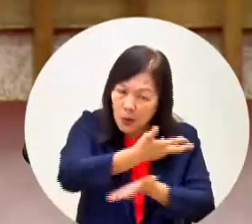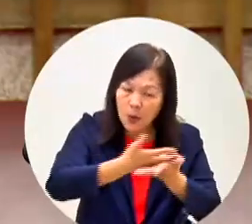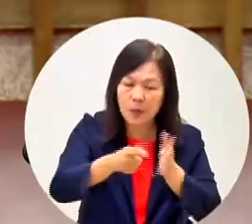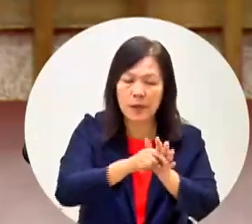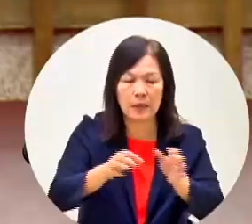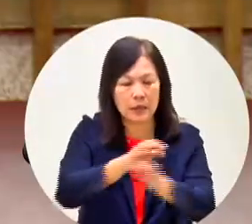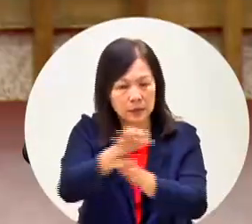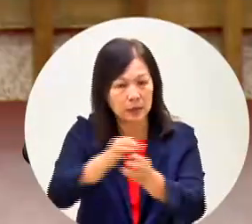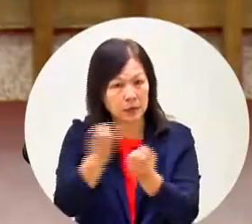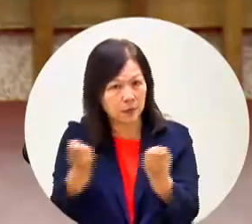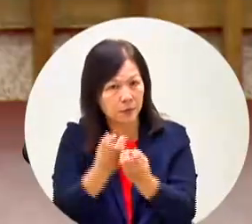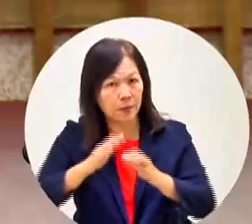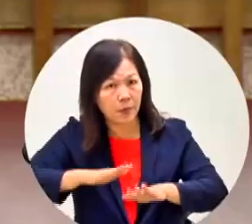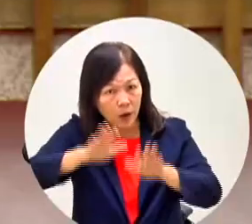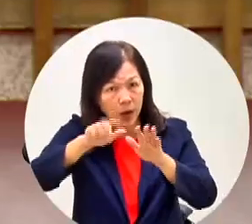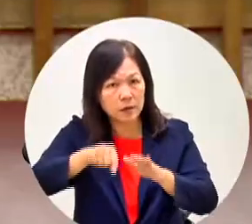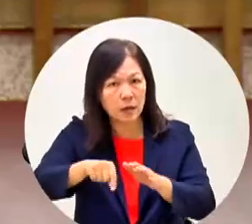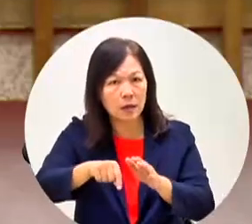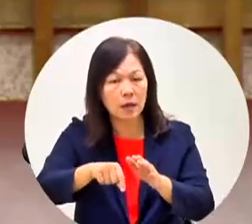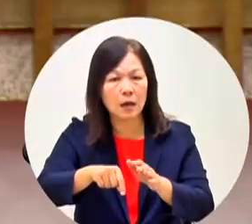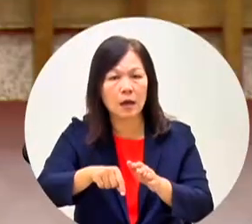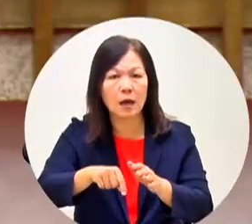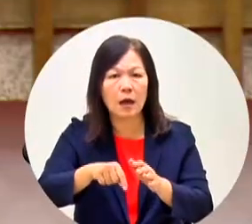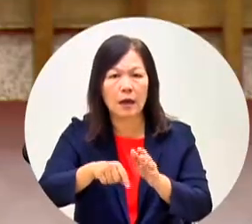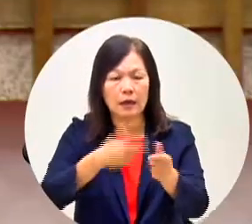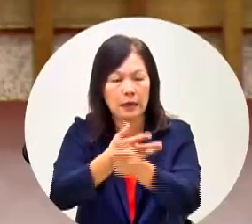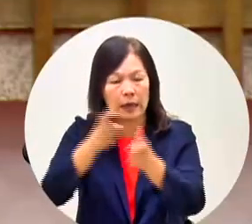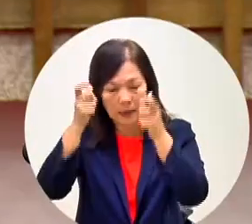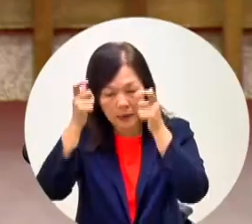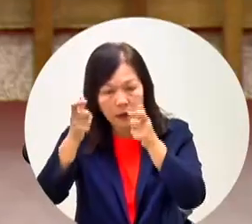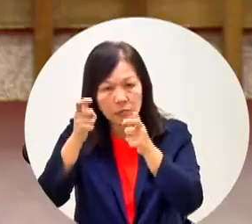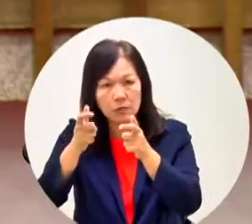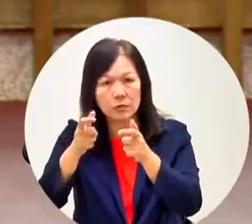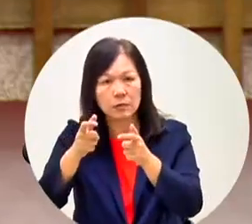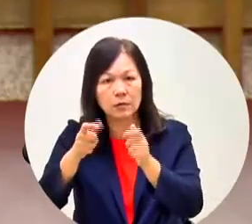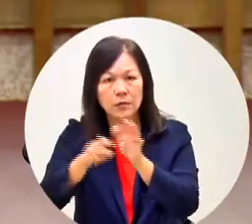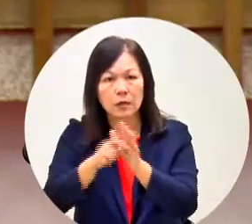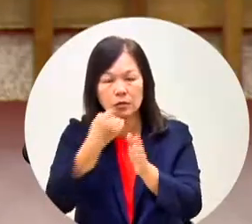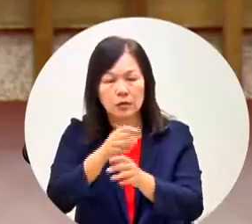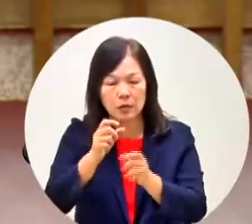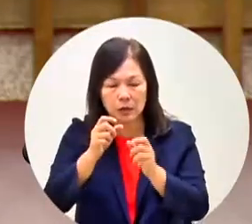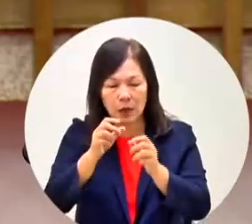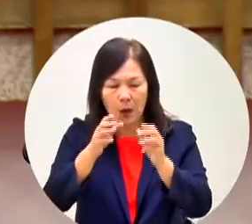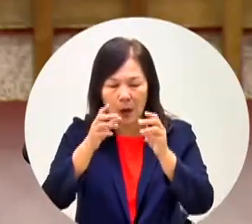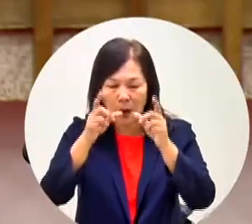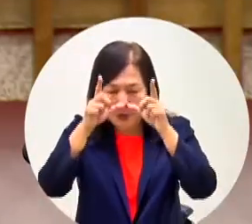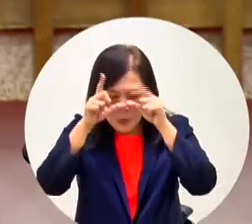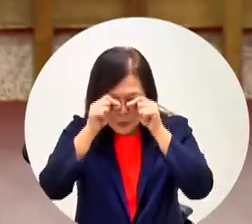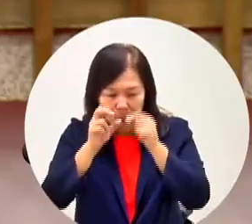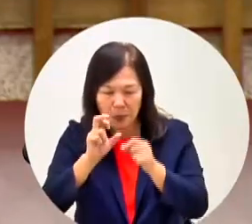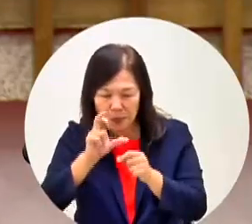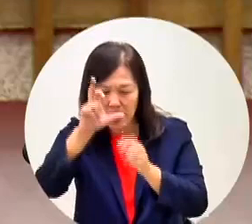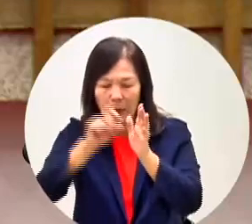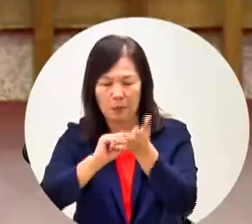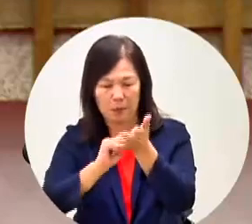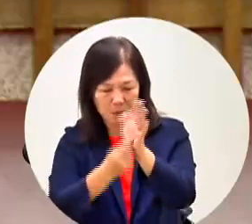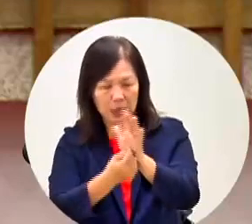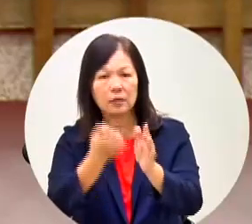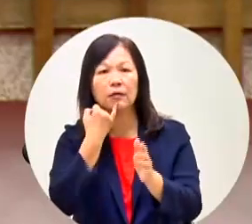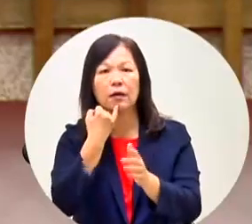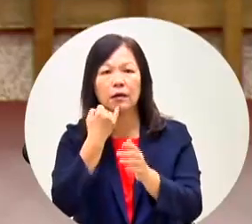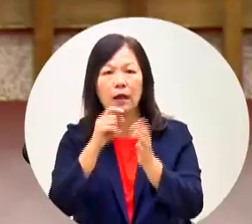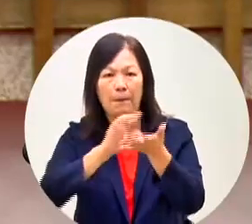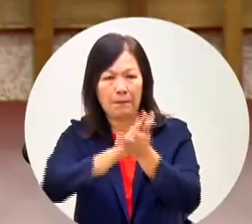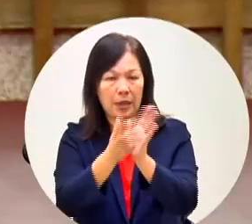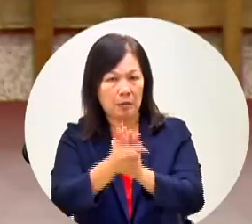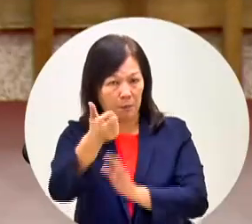让我们高雄市这个睡梦中的巨人能够展现出来最大的一个优势，这是我们共